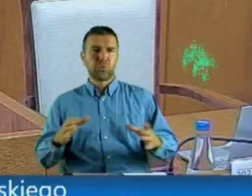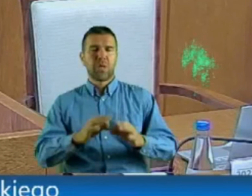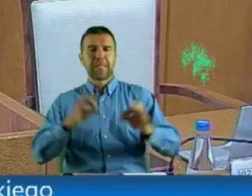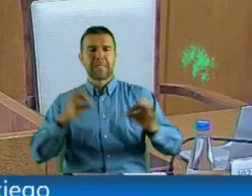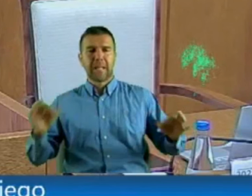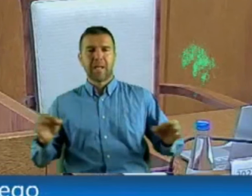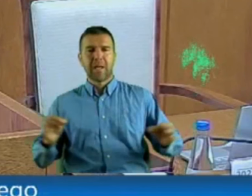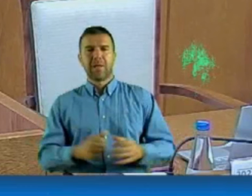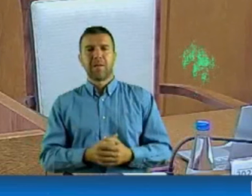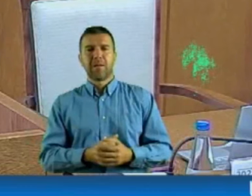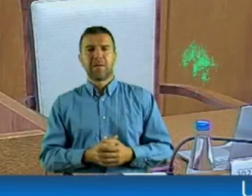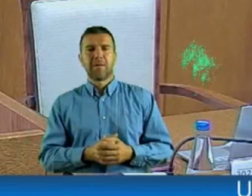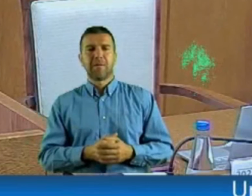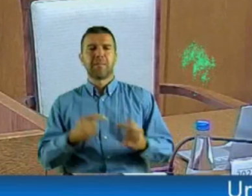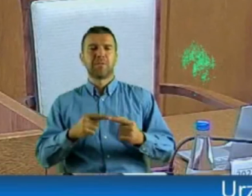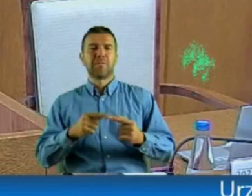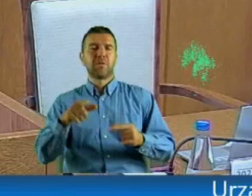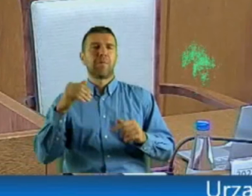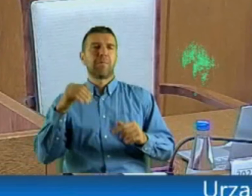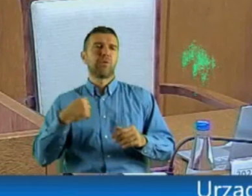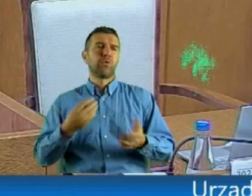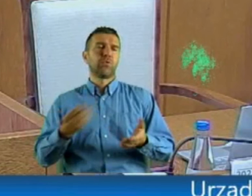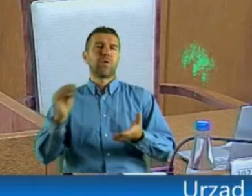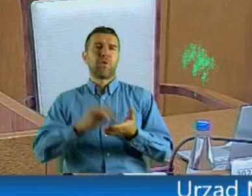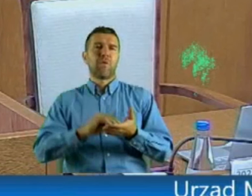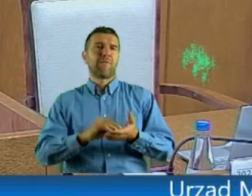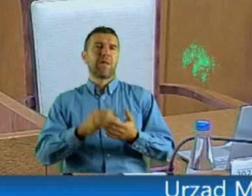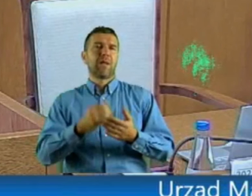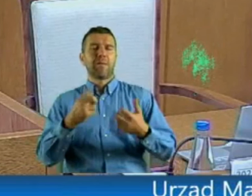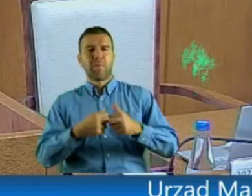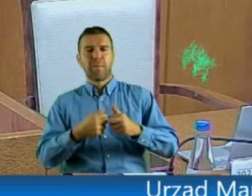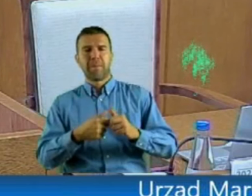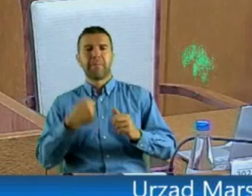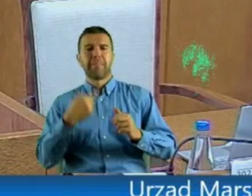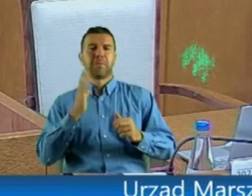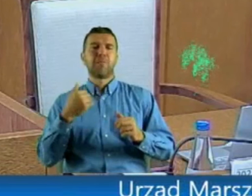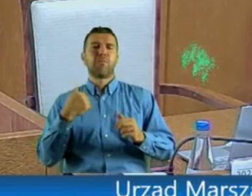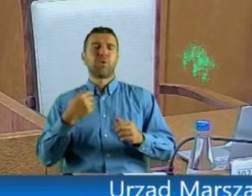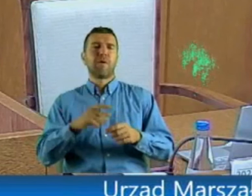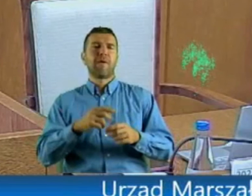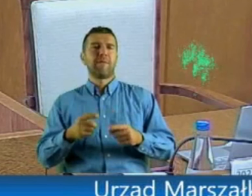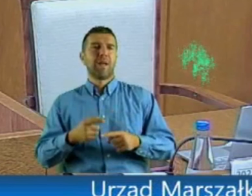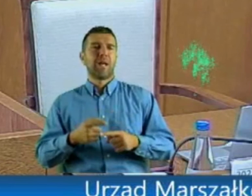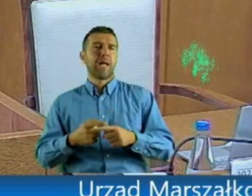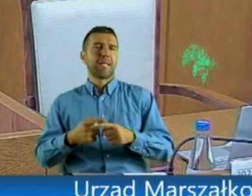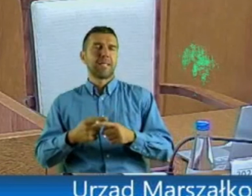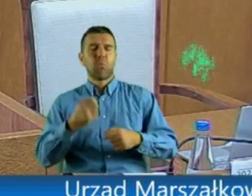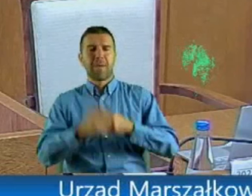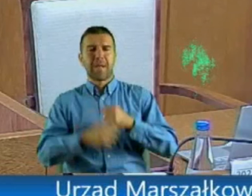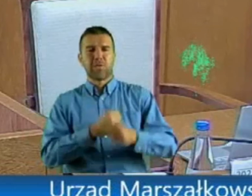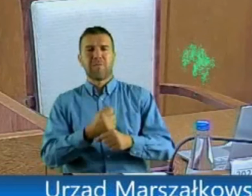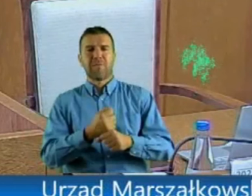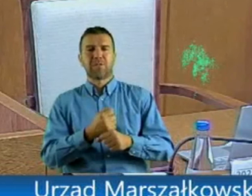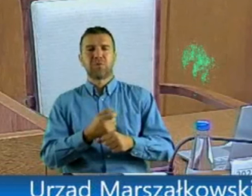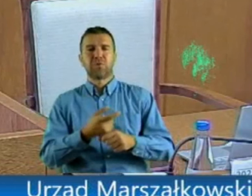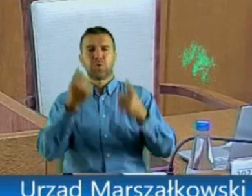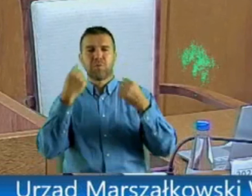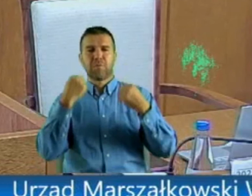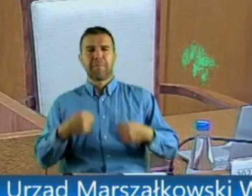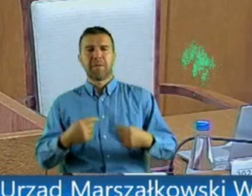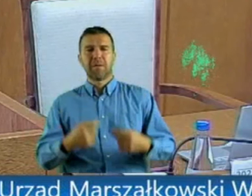że wprost przeciwnie, będzie to dla nas dodatkowym wyzwaniem, jeżeli będziemy mogli współpracować z setkami osób, robiąc dla